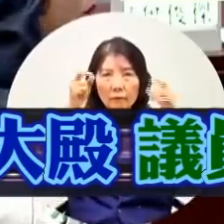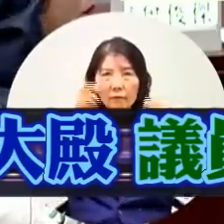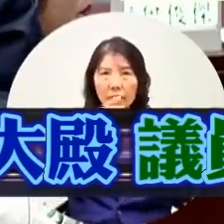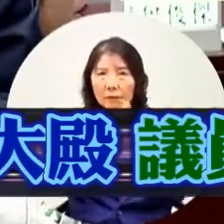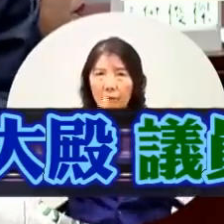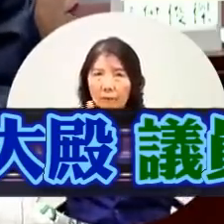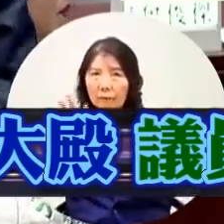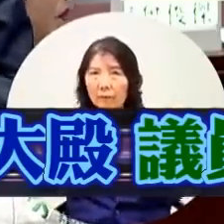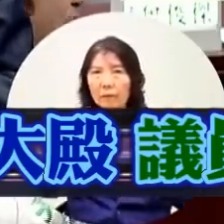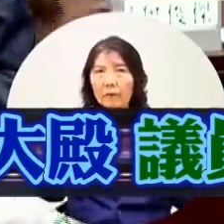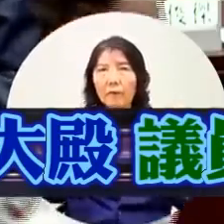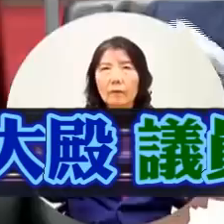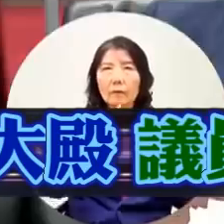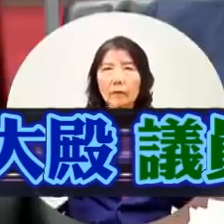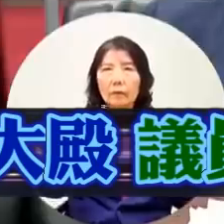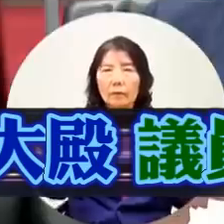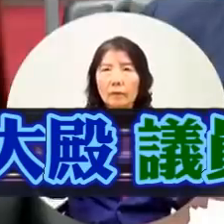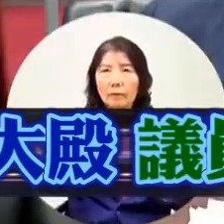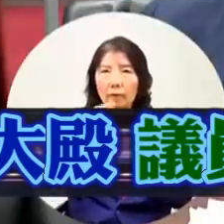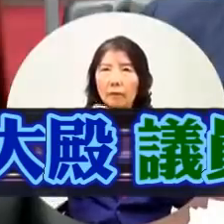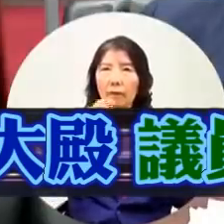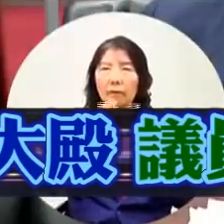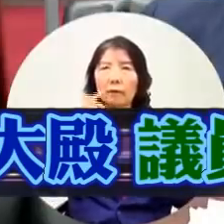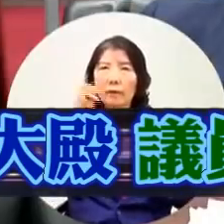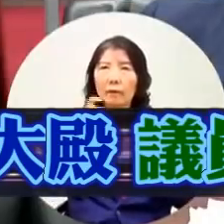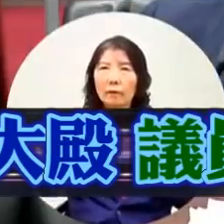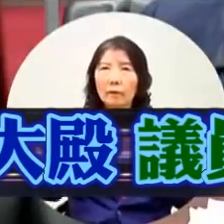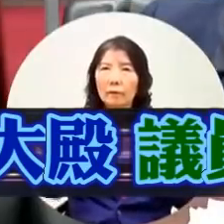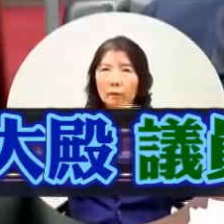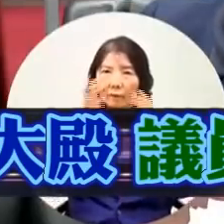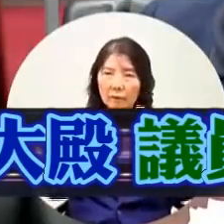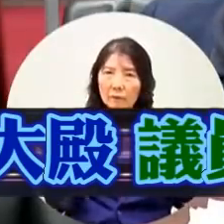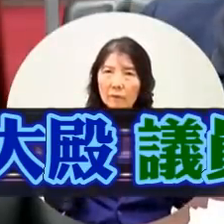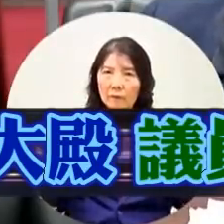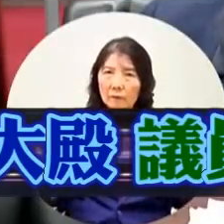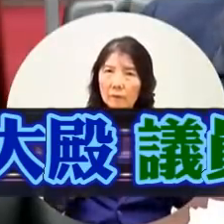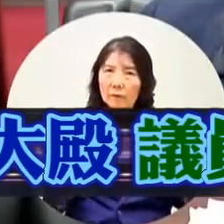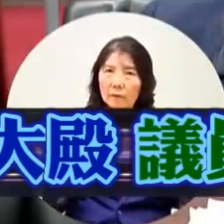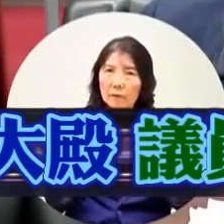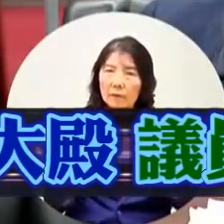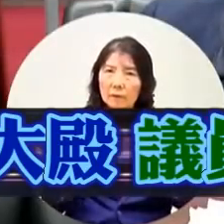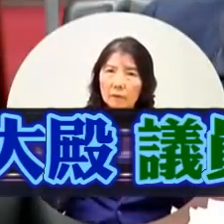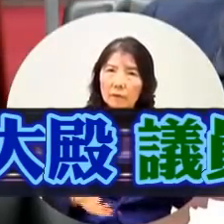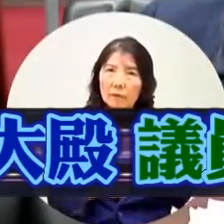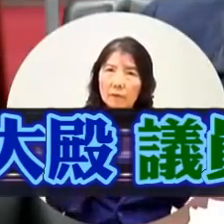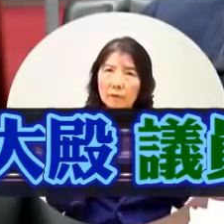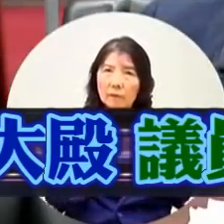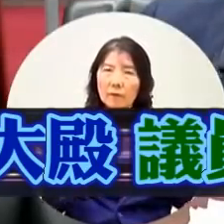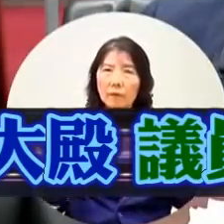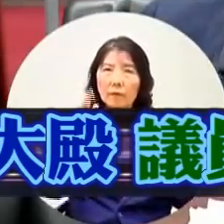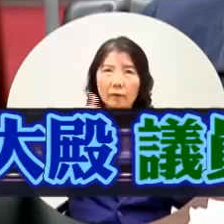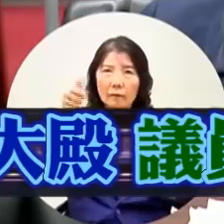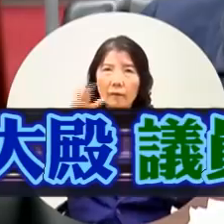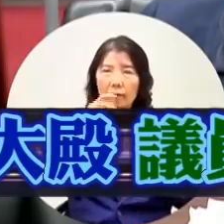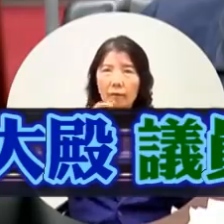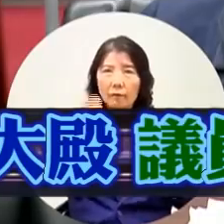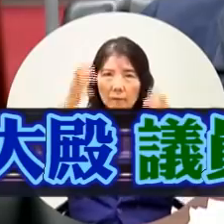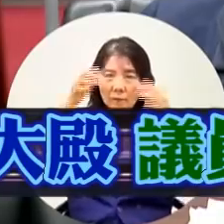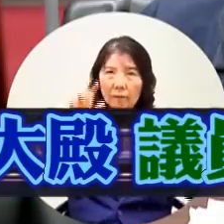音、中破塞，请市长回答。 请文化局王代理局长回答。 市长，你真的是从头到尾都不想回答我问